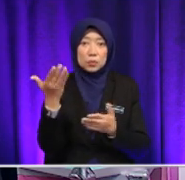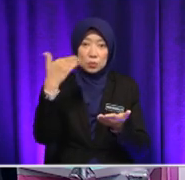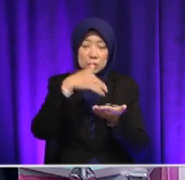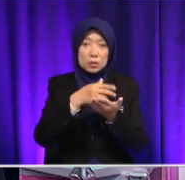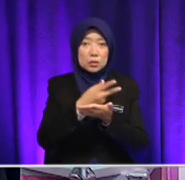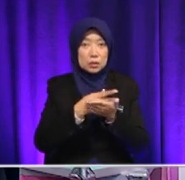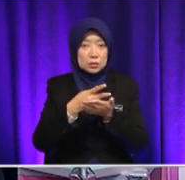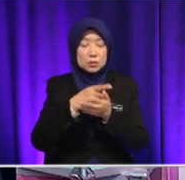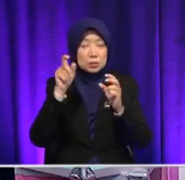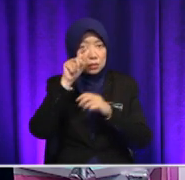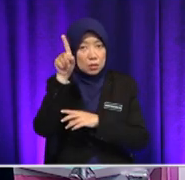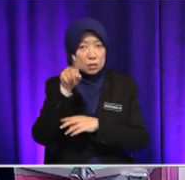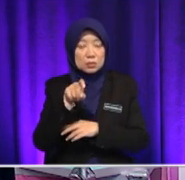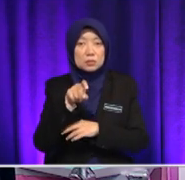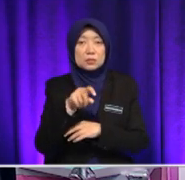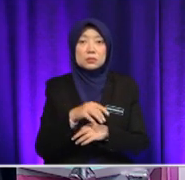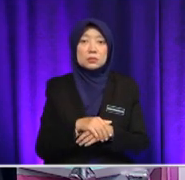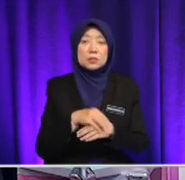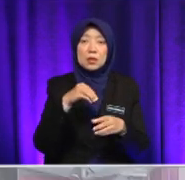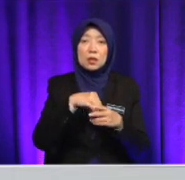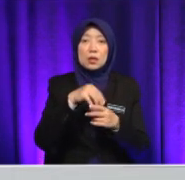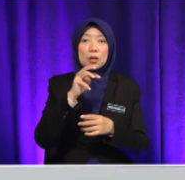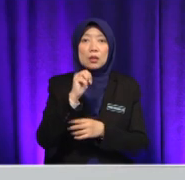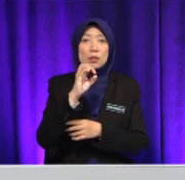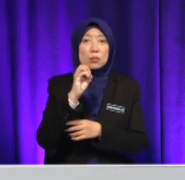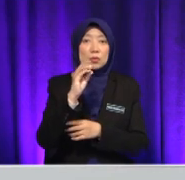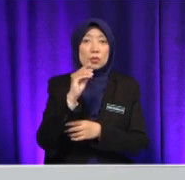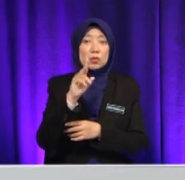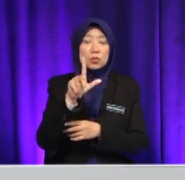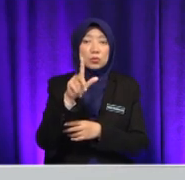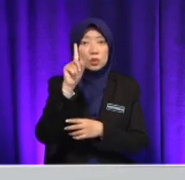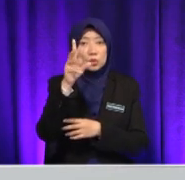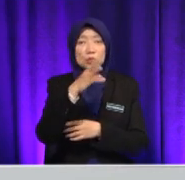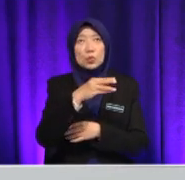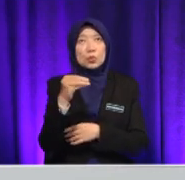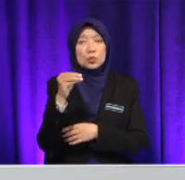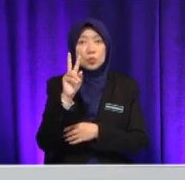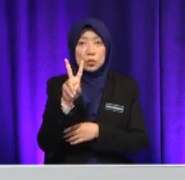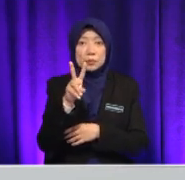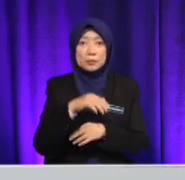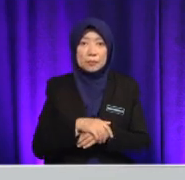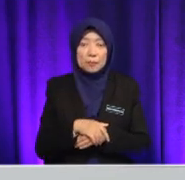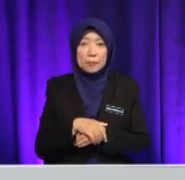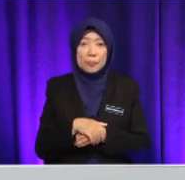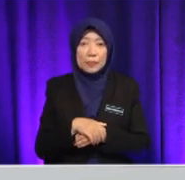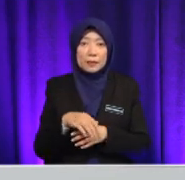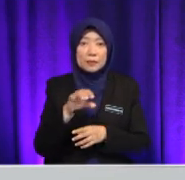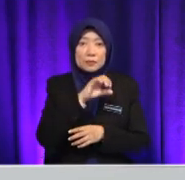dan juga ditanya sama ada dalam mode 1 ataupun mode 2 biasanya soalan